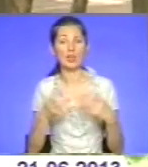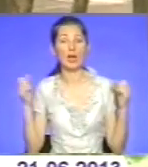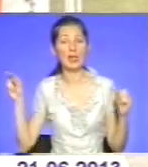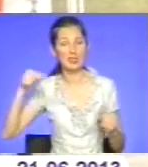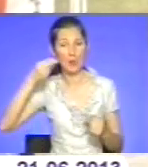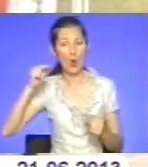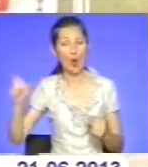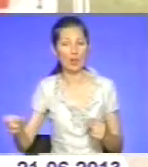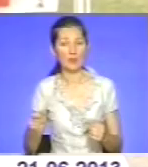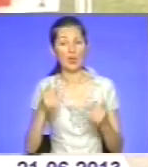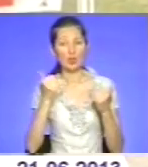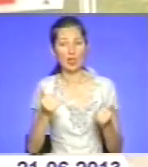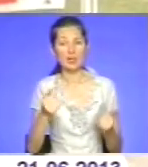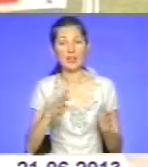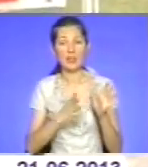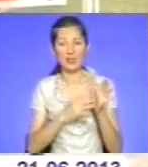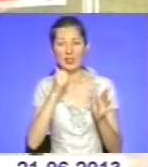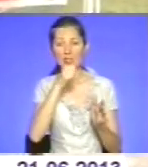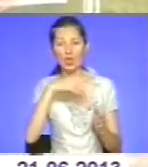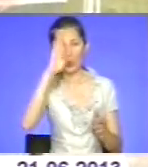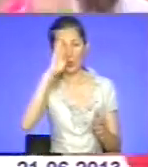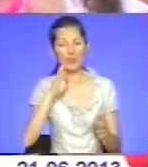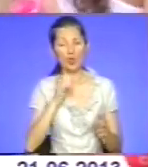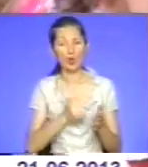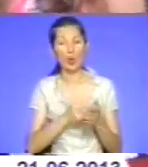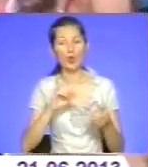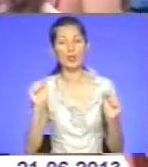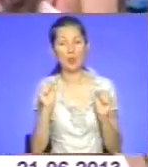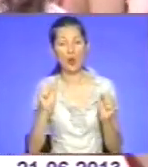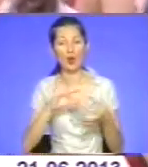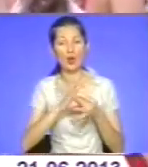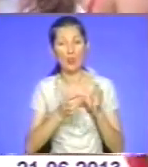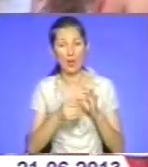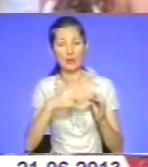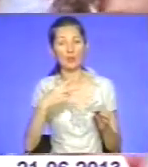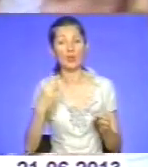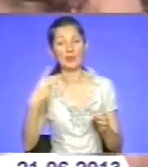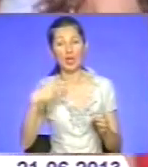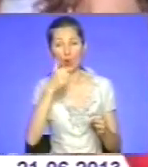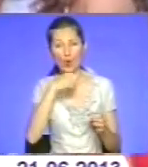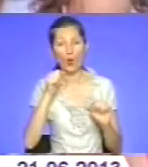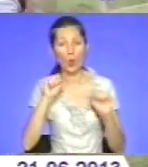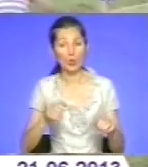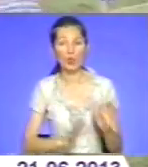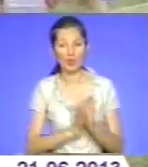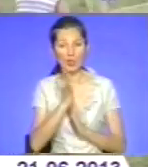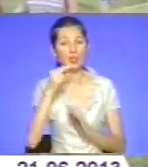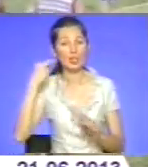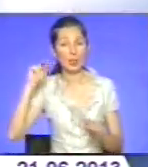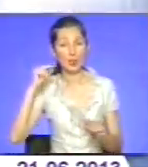9-річних хлопчиків та дівчаток вже до зимової олімпіади 2020 року можна виростити чемпіонів.